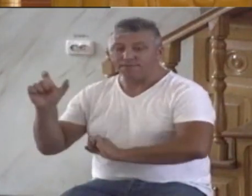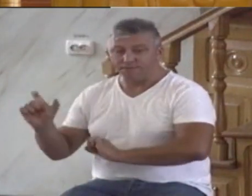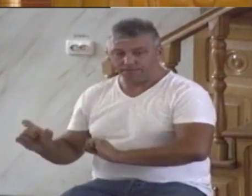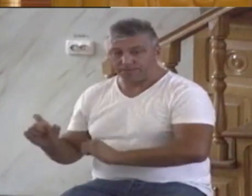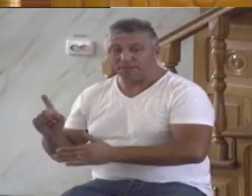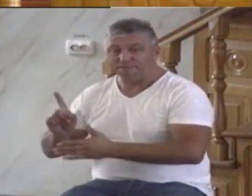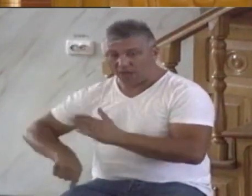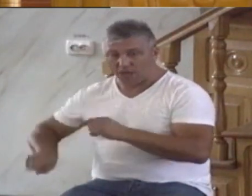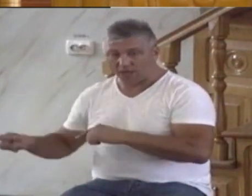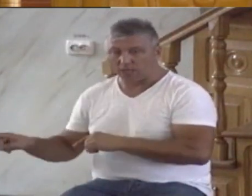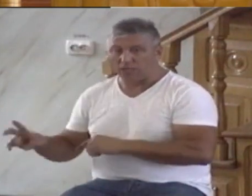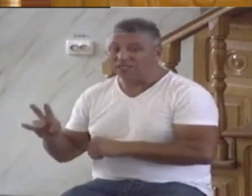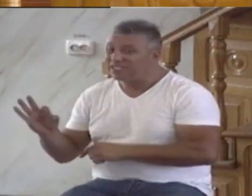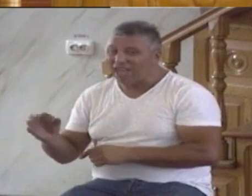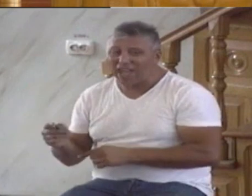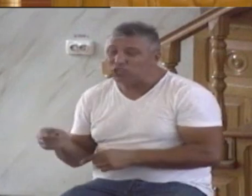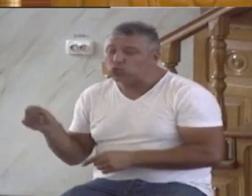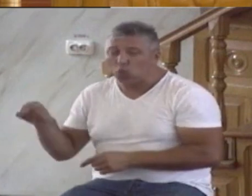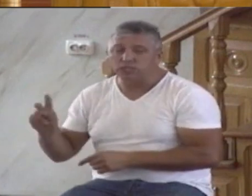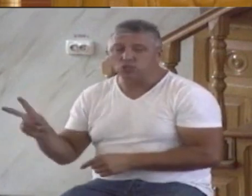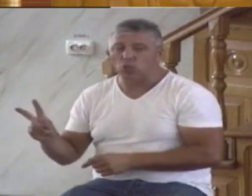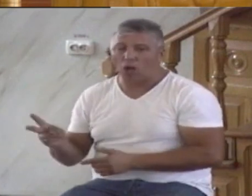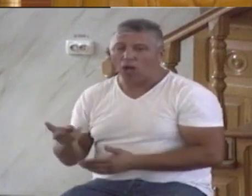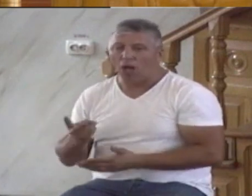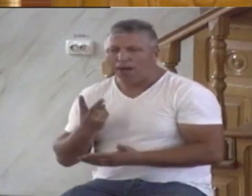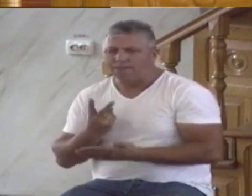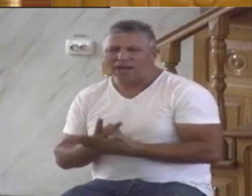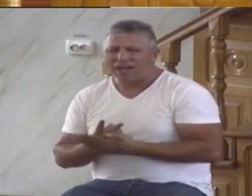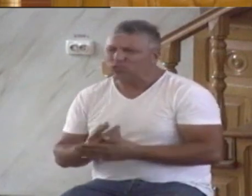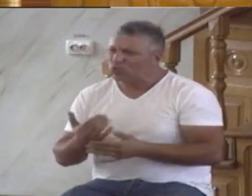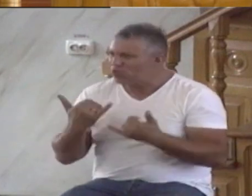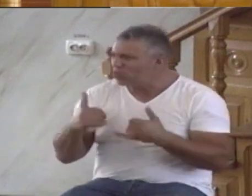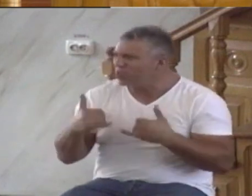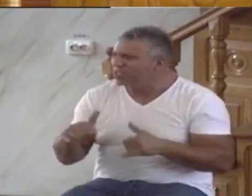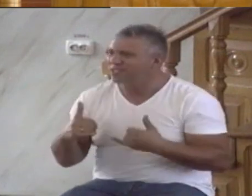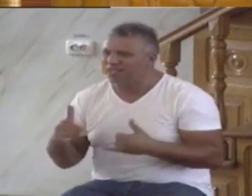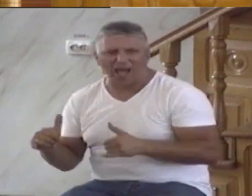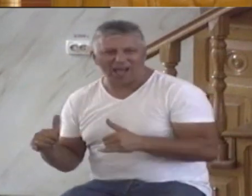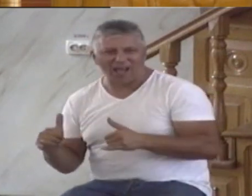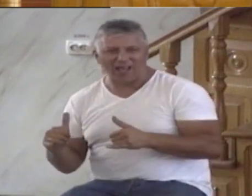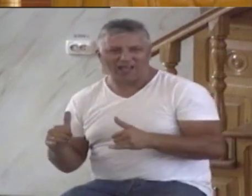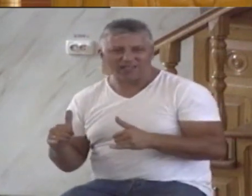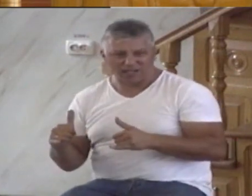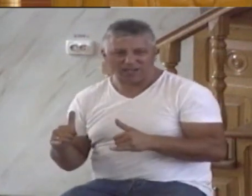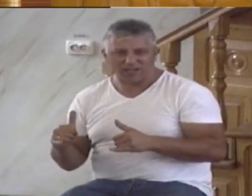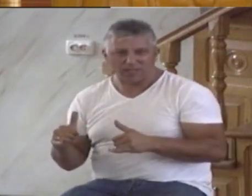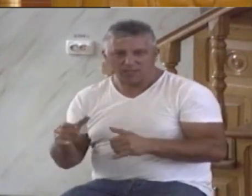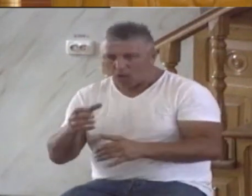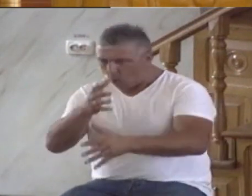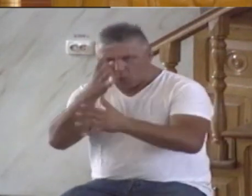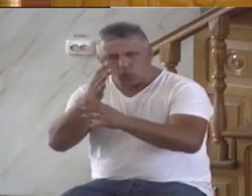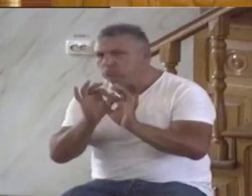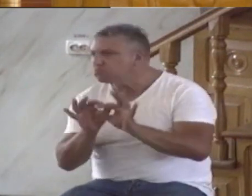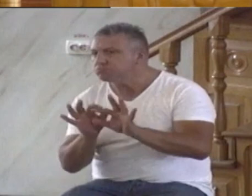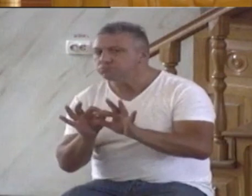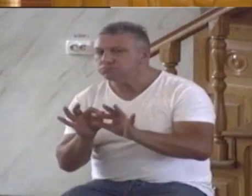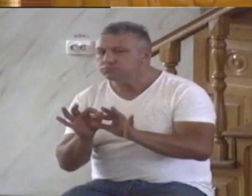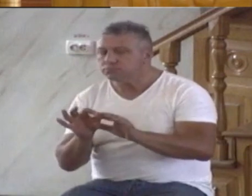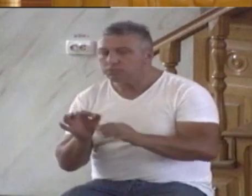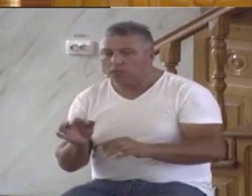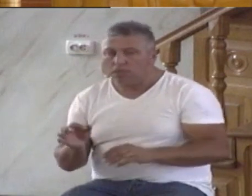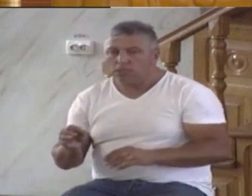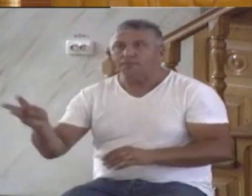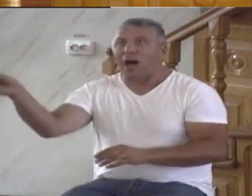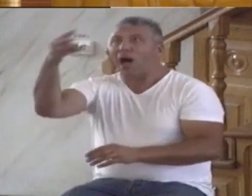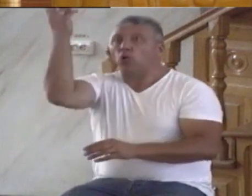Герой веры – это не тот, кто демонстрирует знамения и чудеса, сводит огонь с неба или творит великие